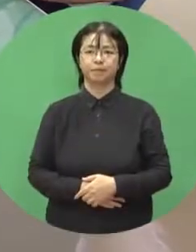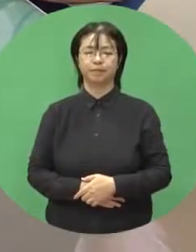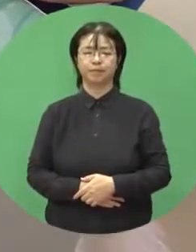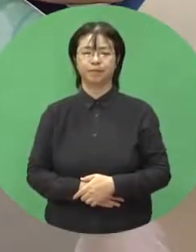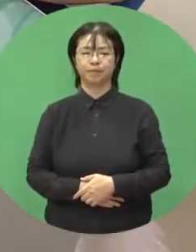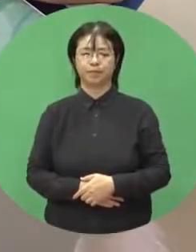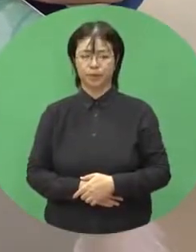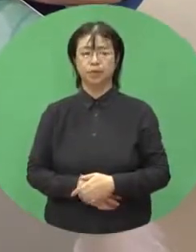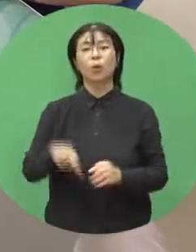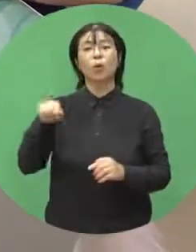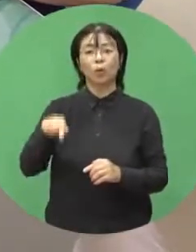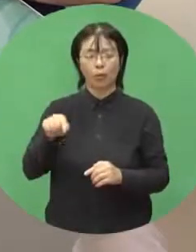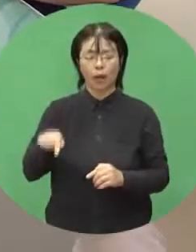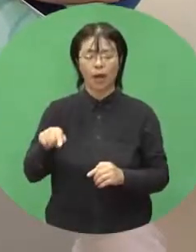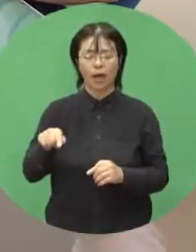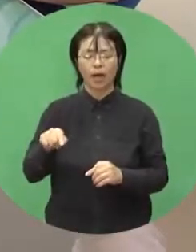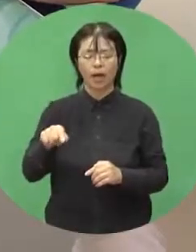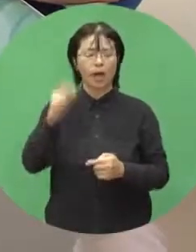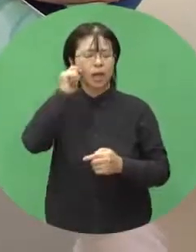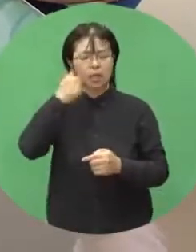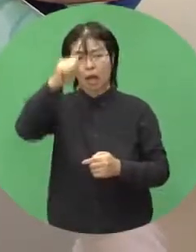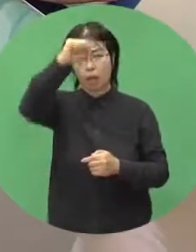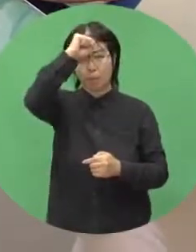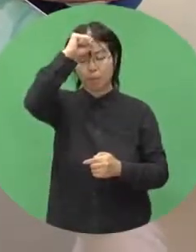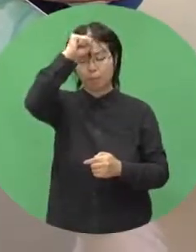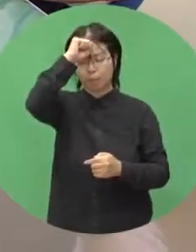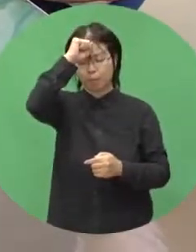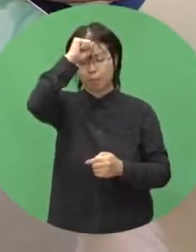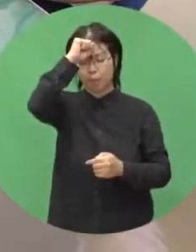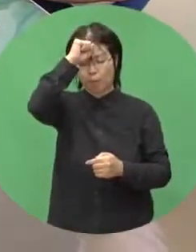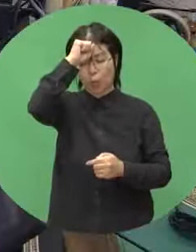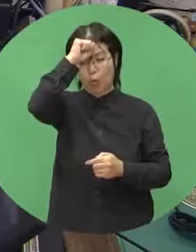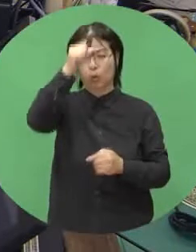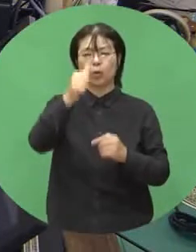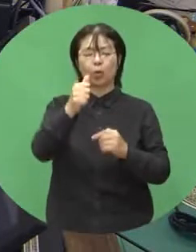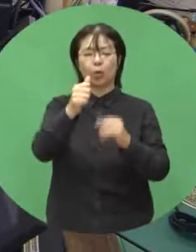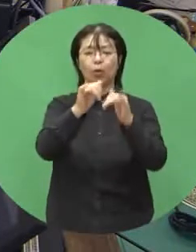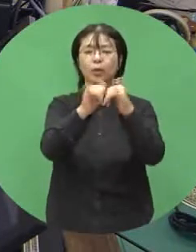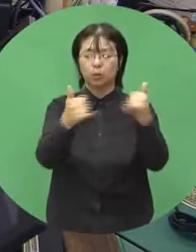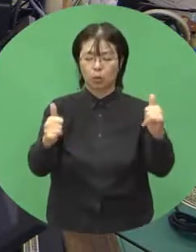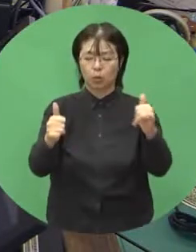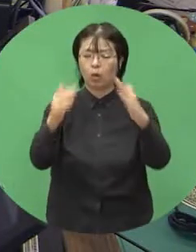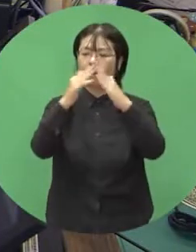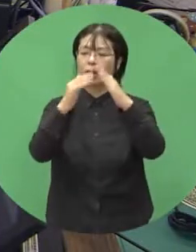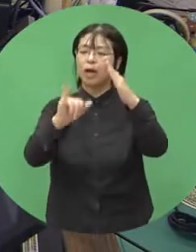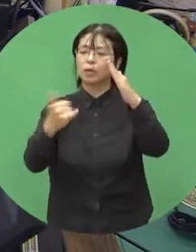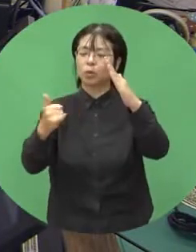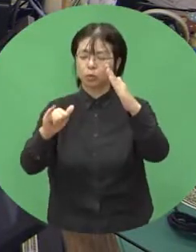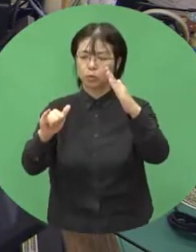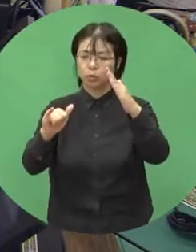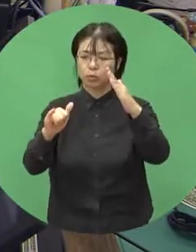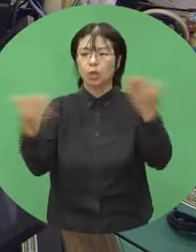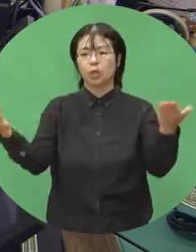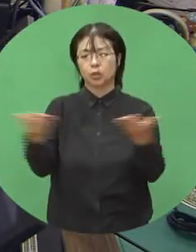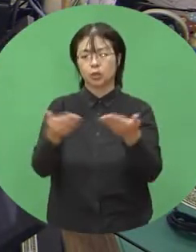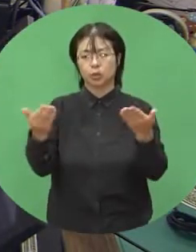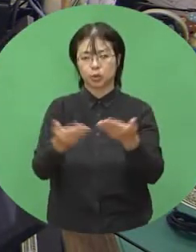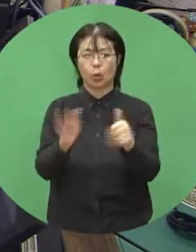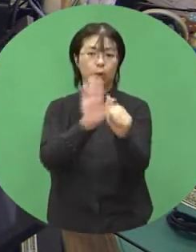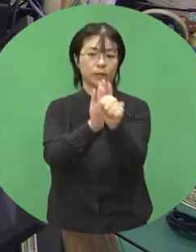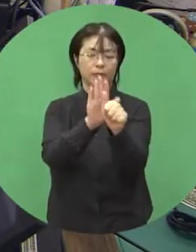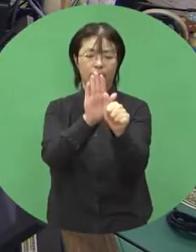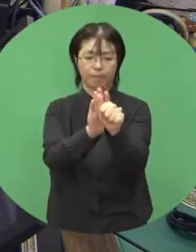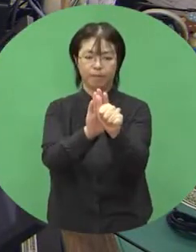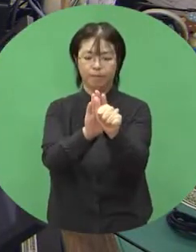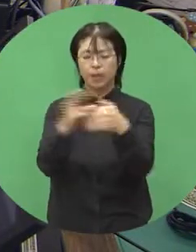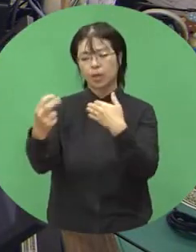このセンターは難病患者の方やそのご家族に就労支援や治療の受け方などの助言を行っ